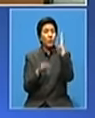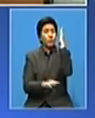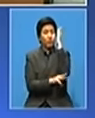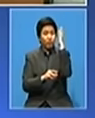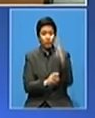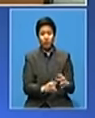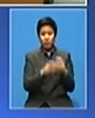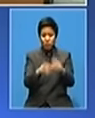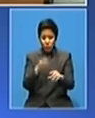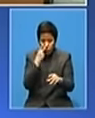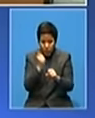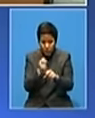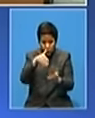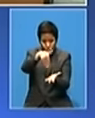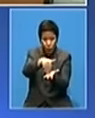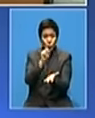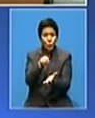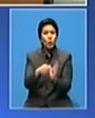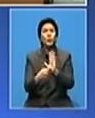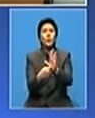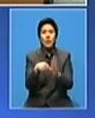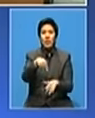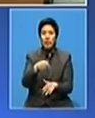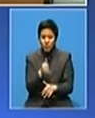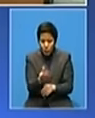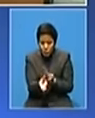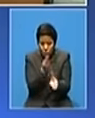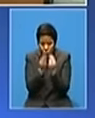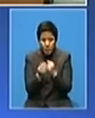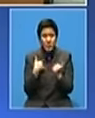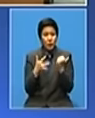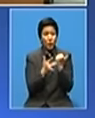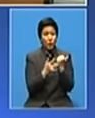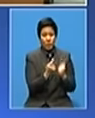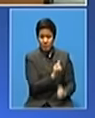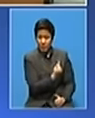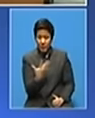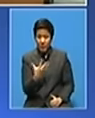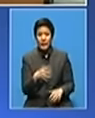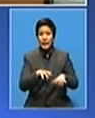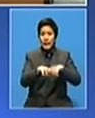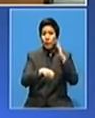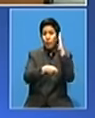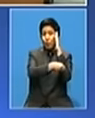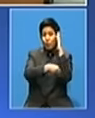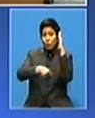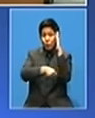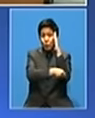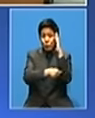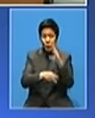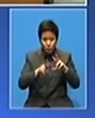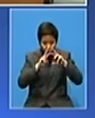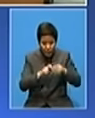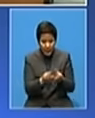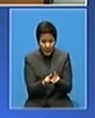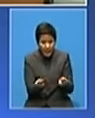รผ่านการจัดทำแปลงต้นแบบนะครับที่มีการนำเทคโนโลยี5ด้านได้แก่การจัดการปุ๋ยตามค่าวิเคราะห์ดินการ